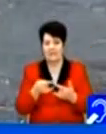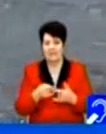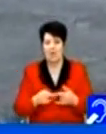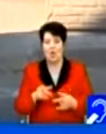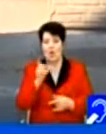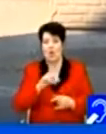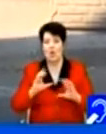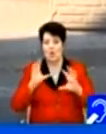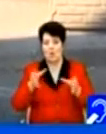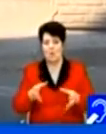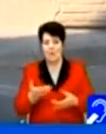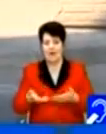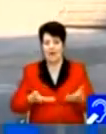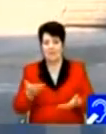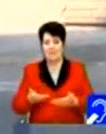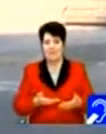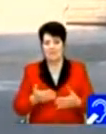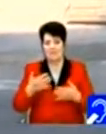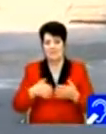lumea celor care pășesc printre umbre.